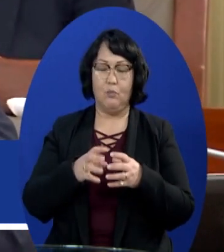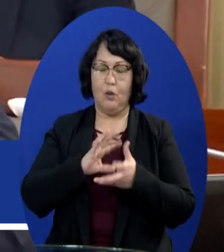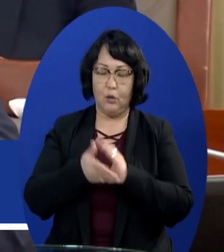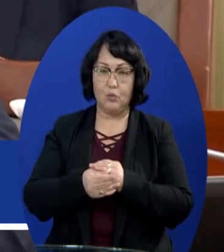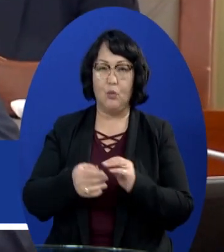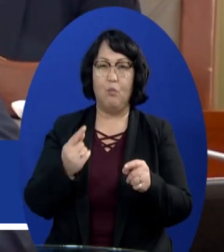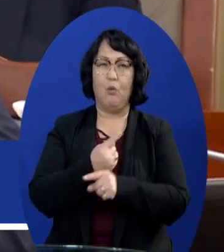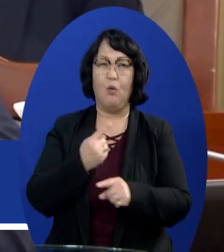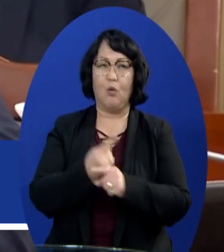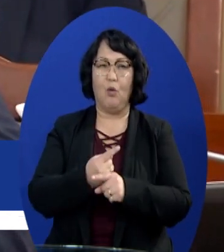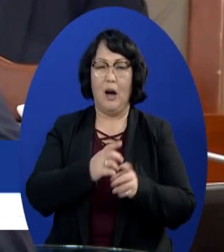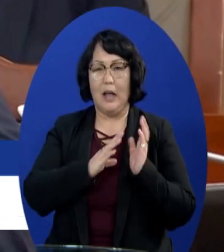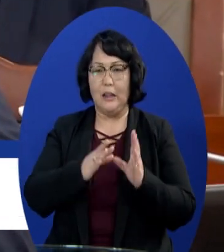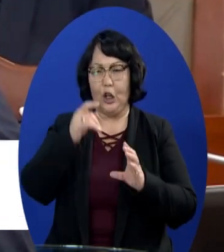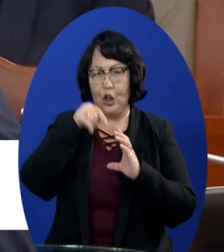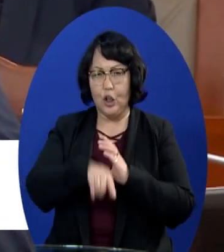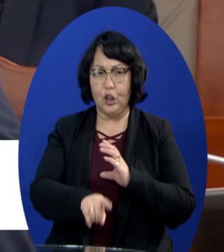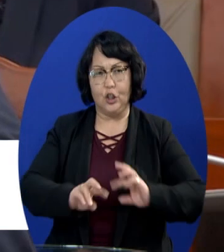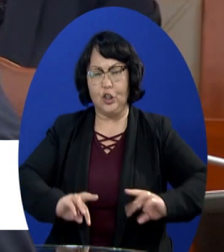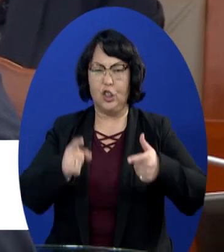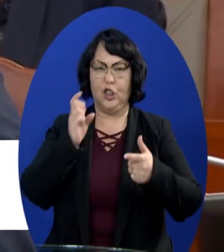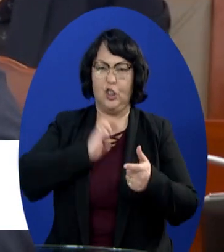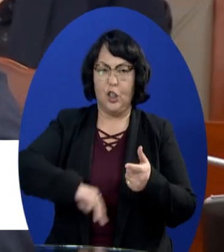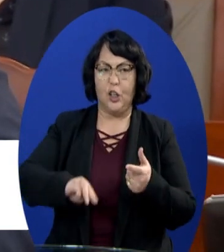тогтолцоог өөрчлөхийн тулд бүхэл хүчээ